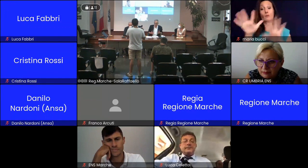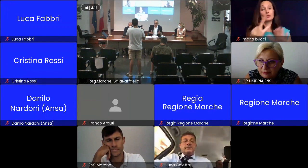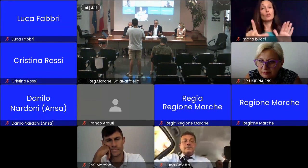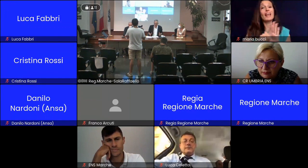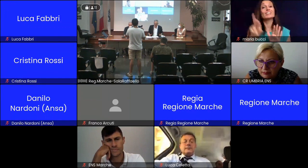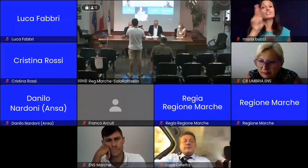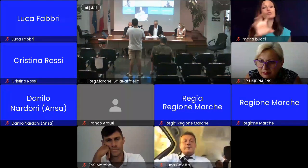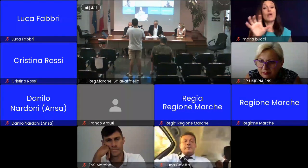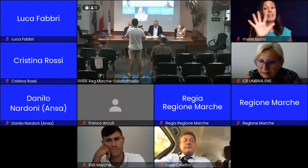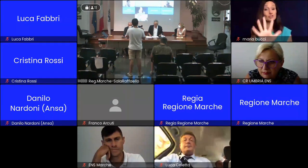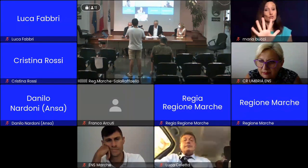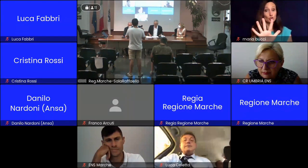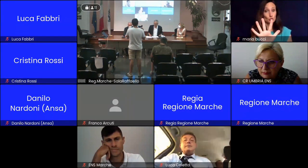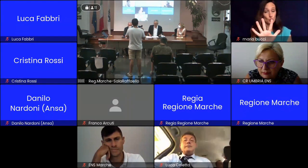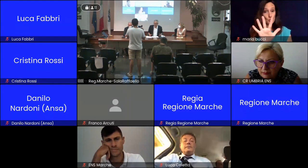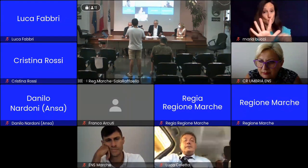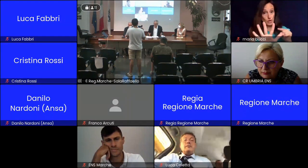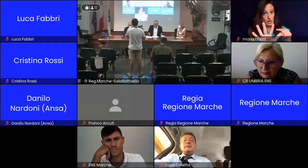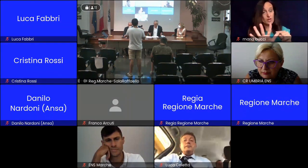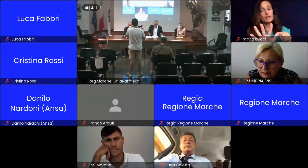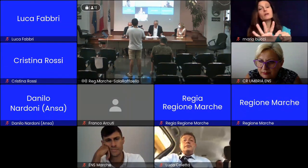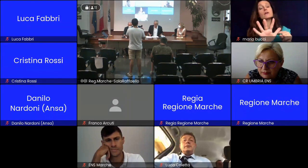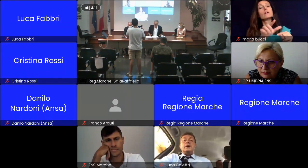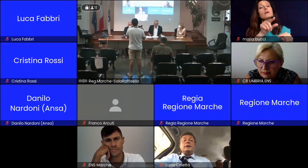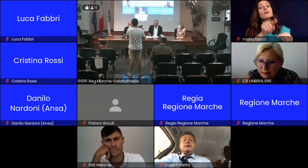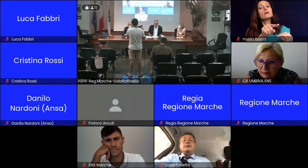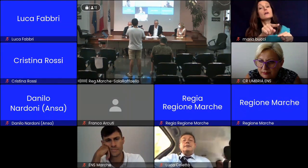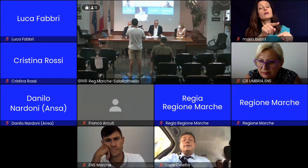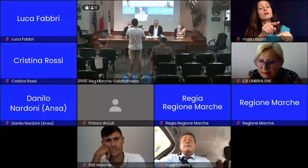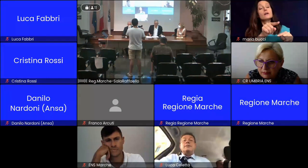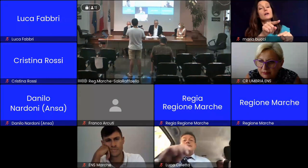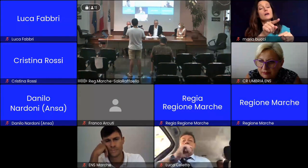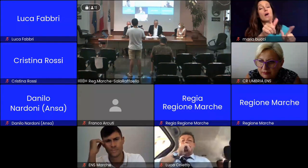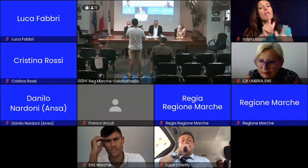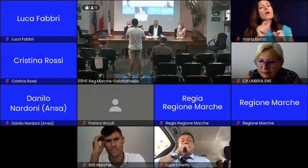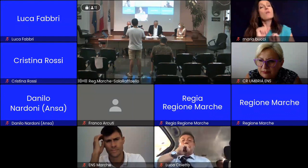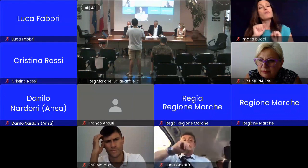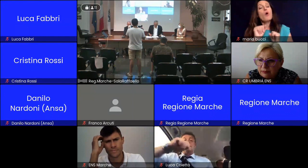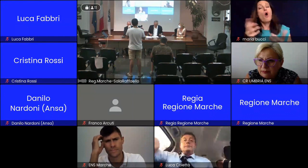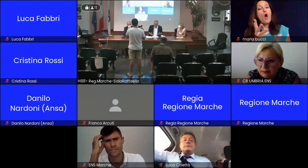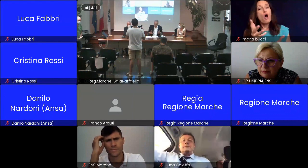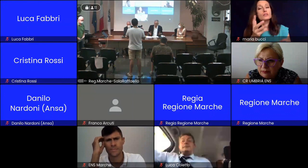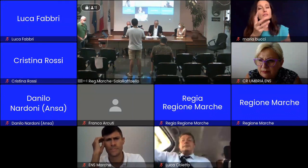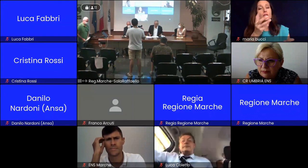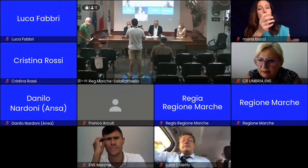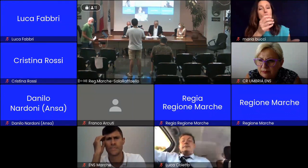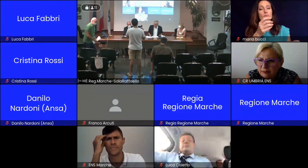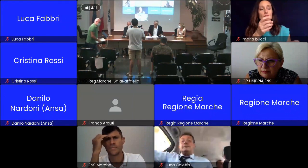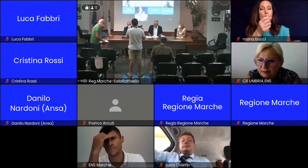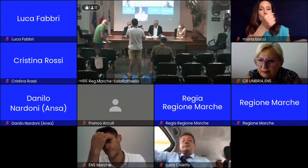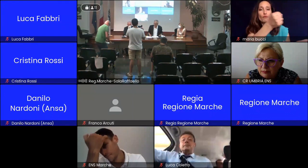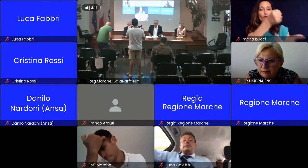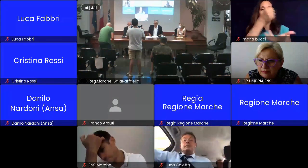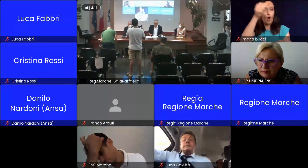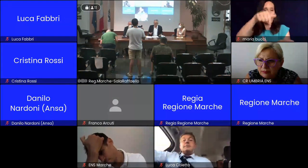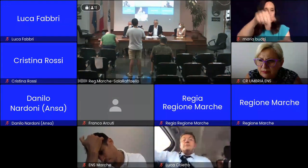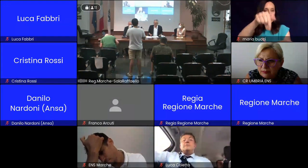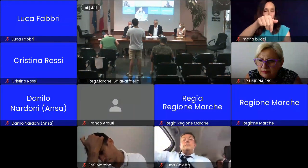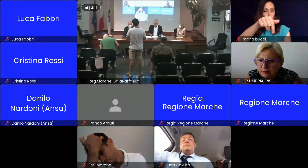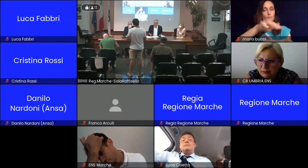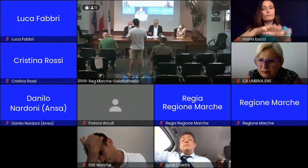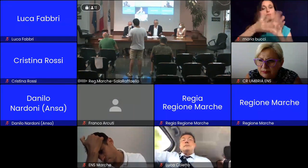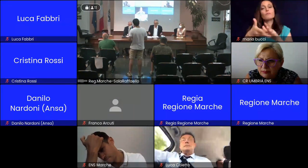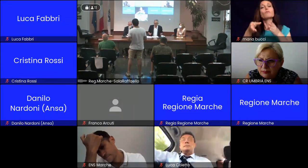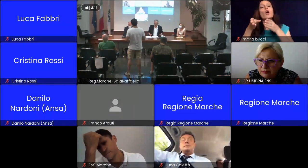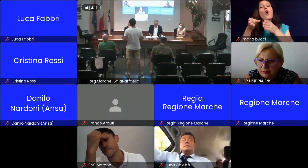disponibile, proprio di avviare gli interessati, le persone interessate, a un percorso formativo per